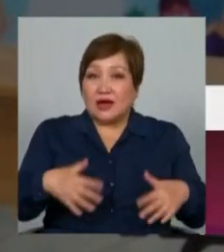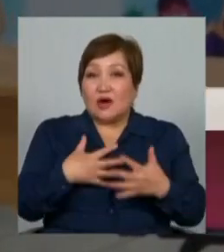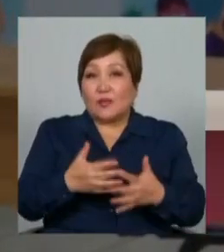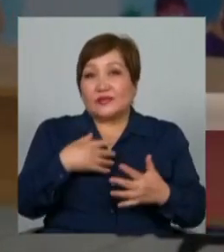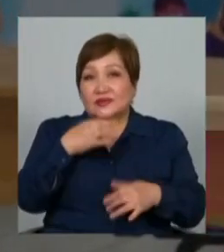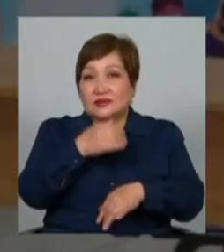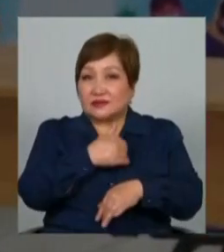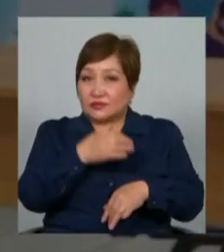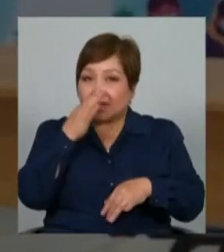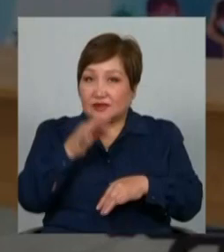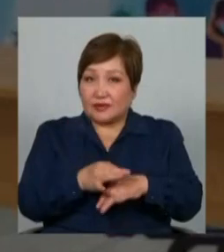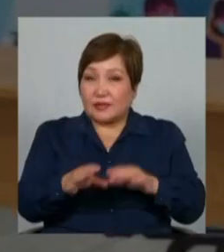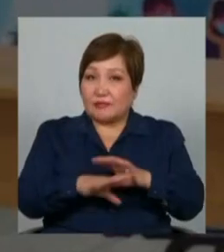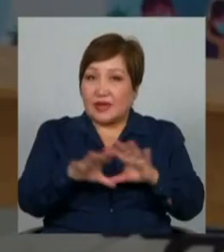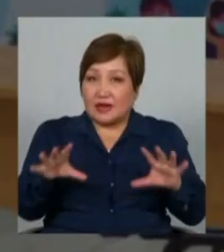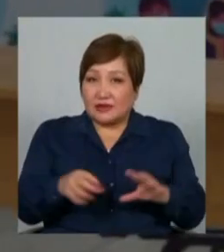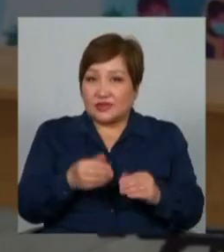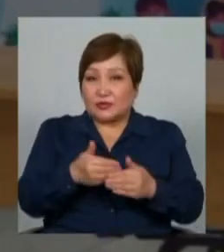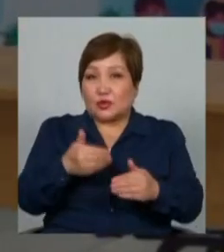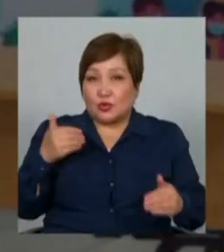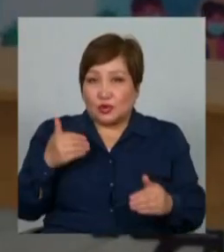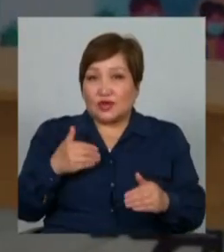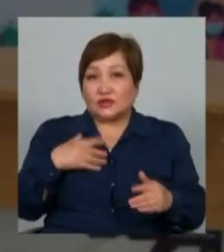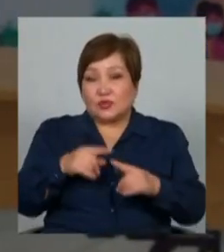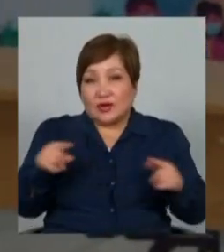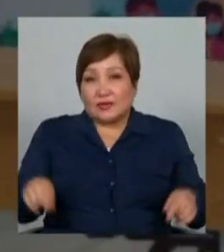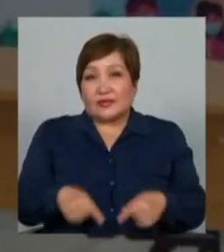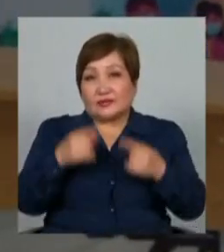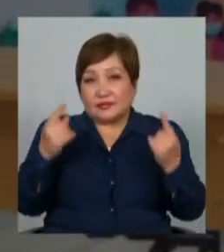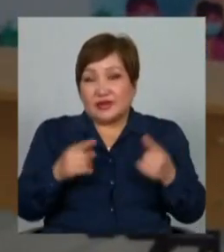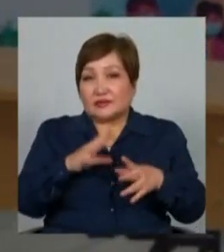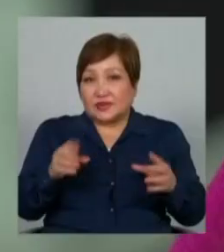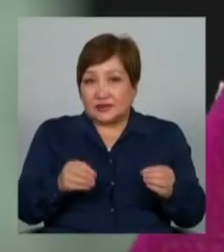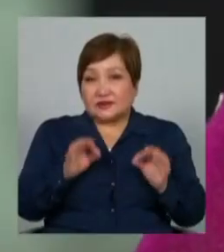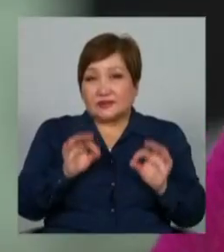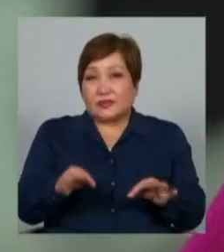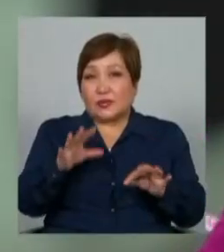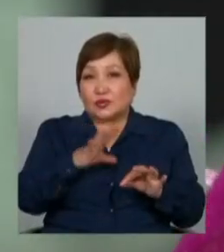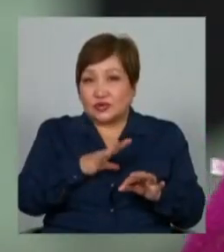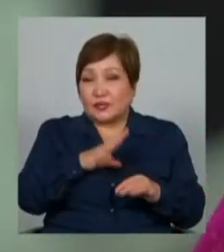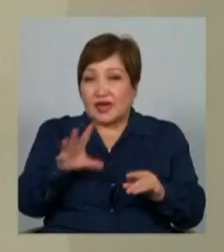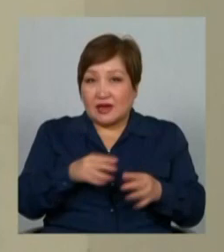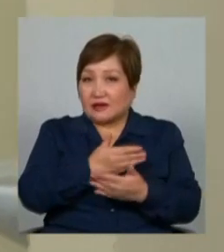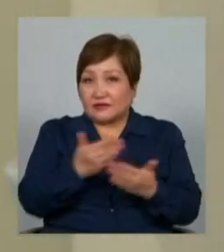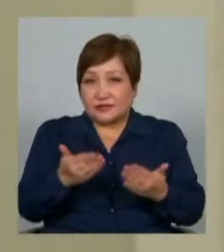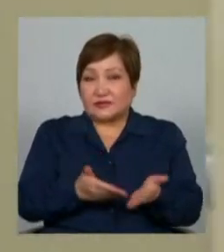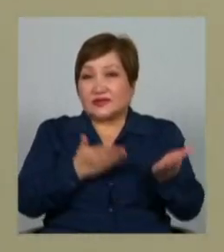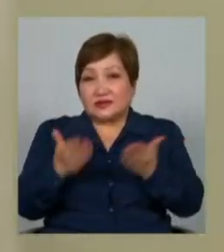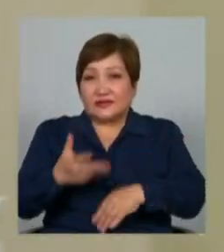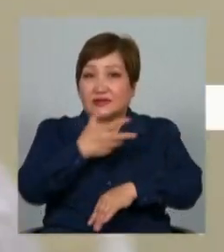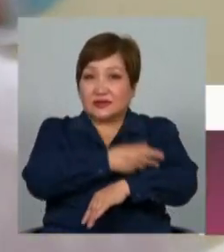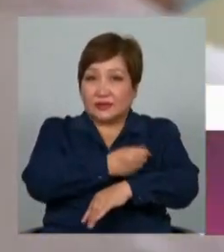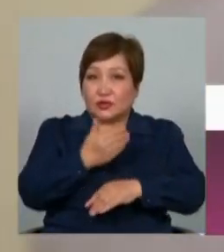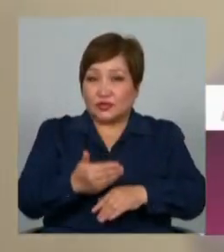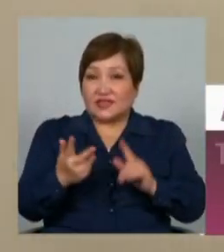бәріміз бұрынғы өзіміздің қалпымызға келу үшін бәріңіз вакцина салуға келіңіздер. Міне менде бүгін